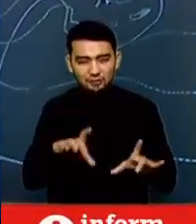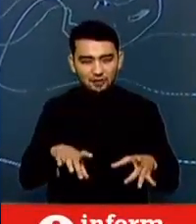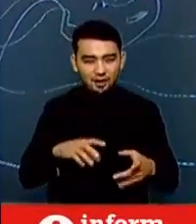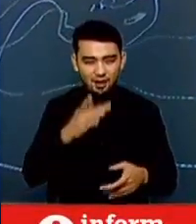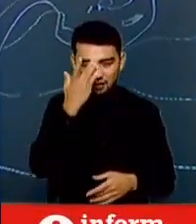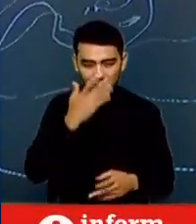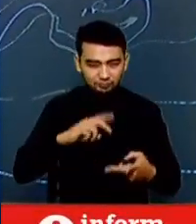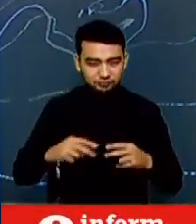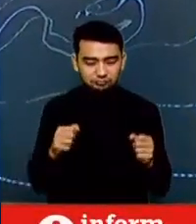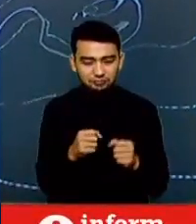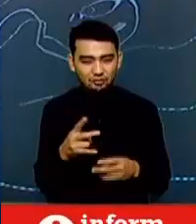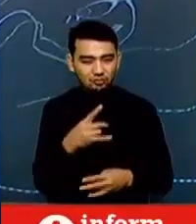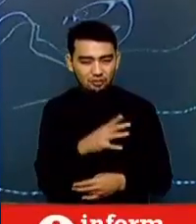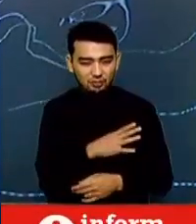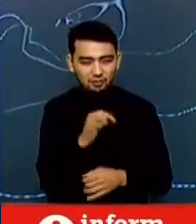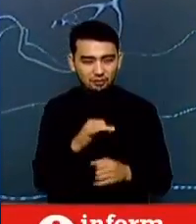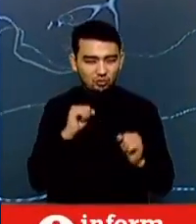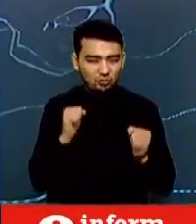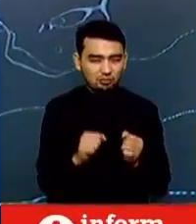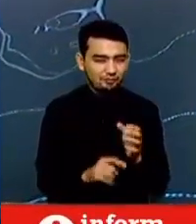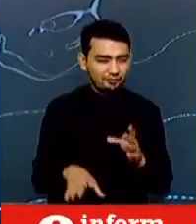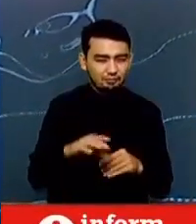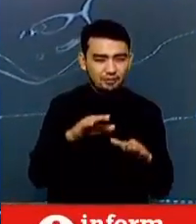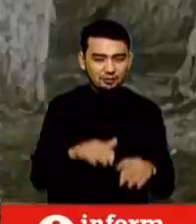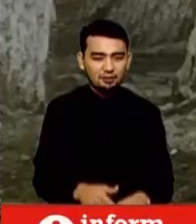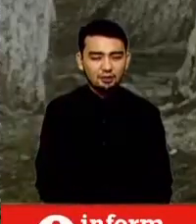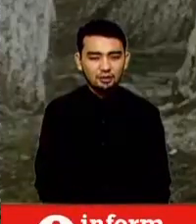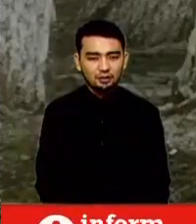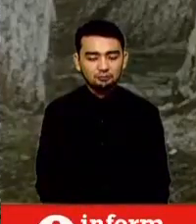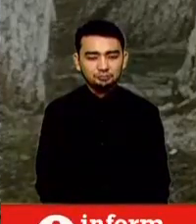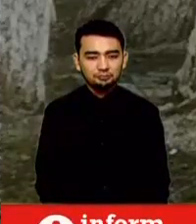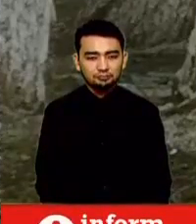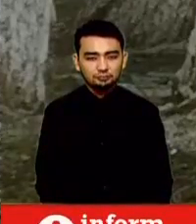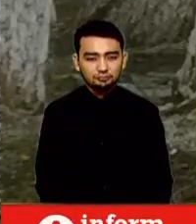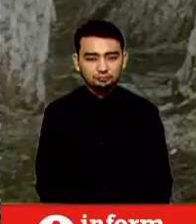зимние. Но не везде будет царить непогода. Материал Нины Шапо.